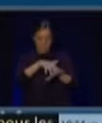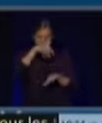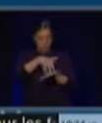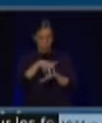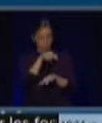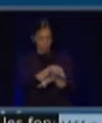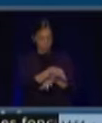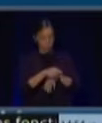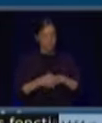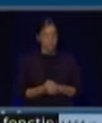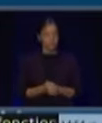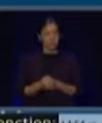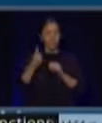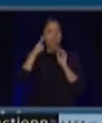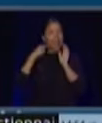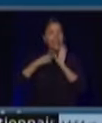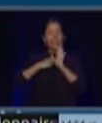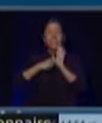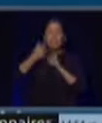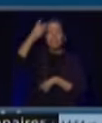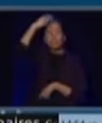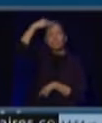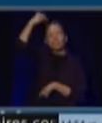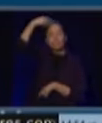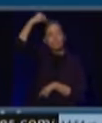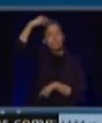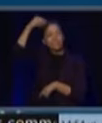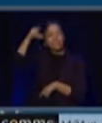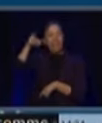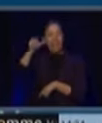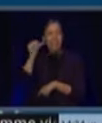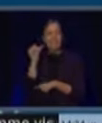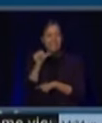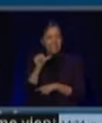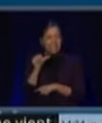Autochtones. On les brûle, on parle de Tintin, même d'Astérix.